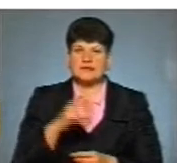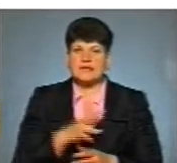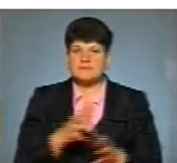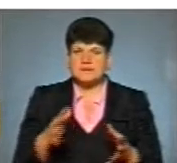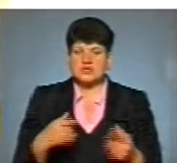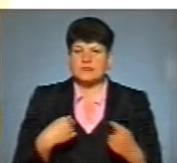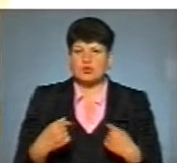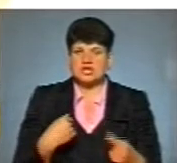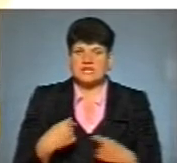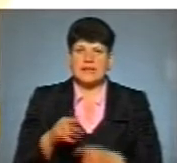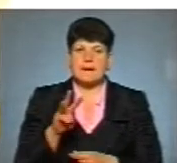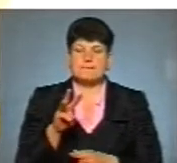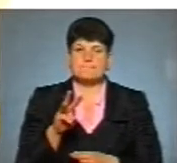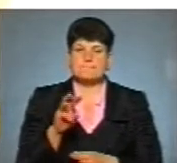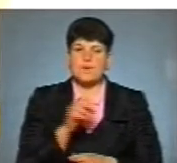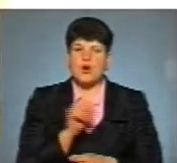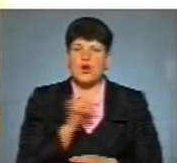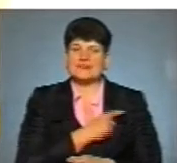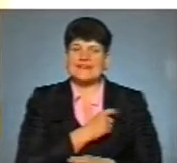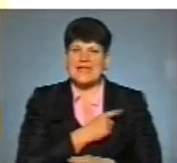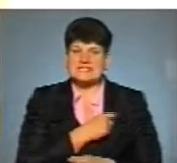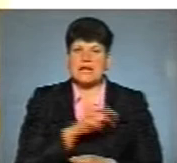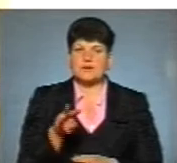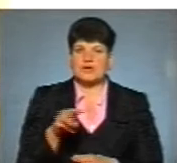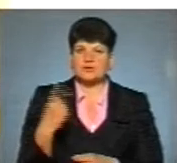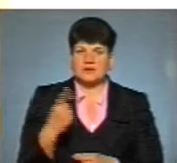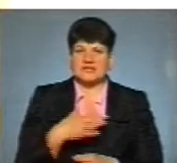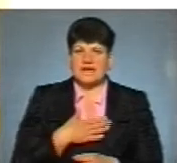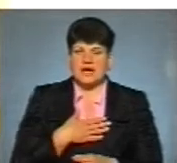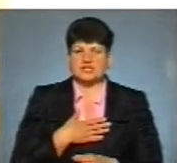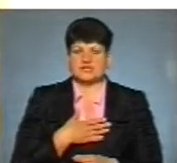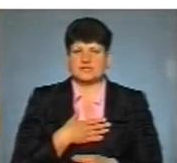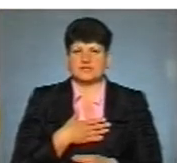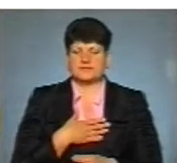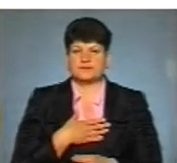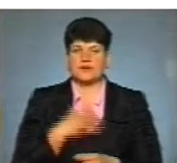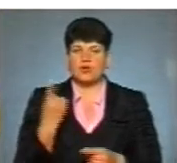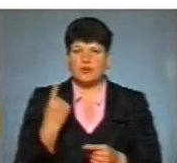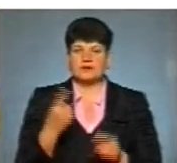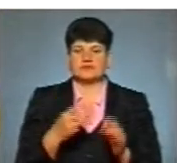постраждала Одеська і Миколаївська області. В нашій області втрати на рівні